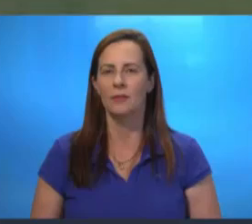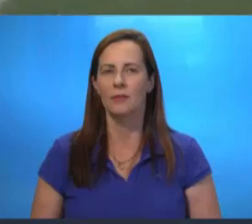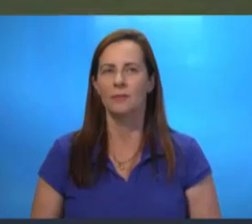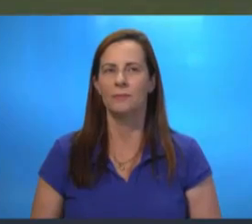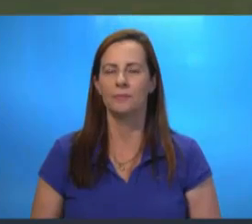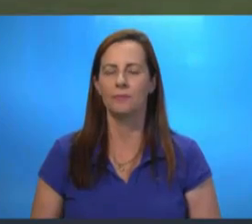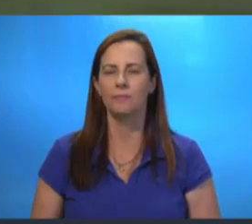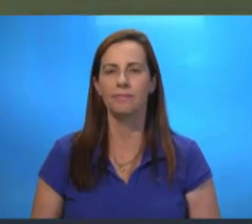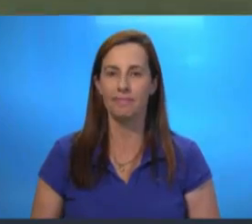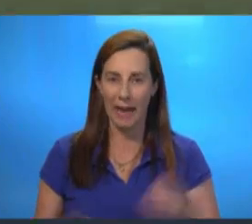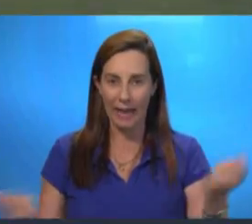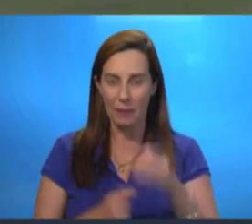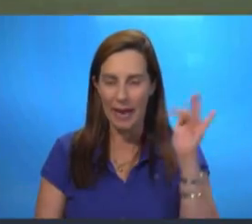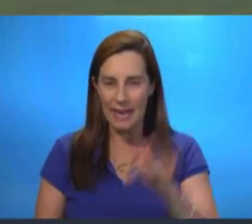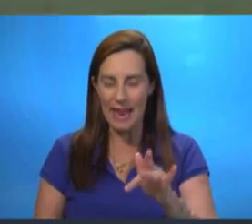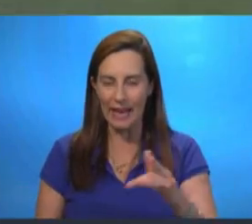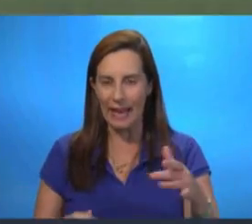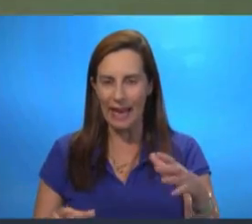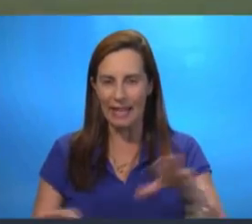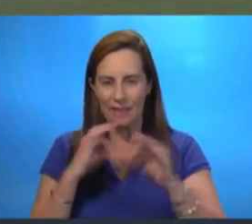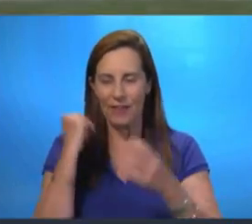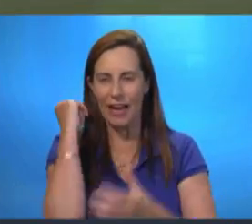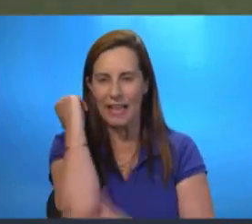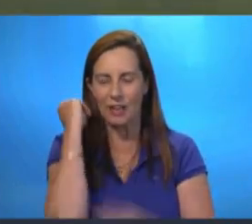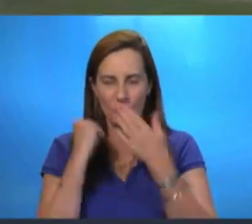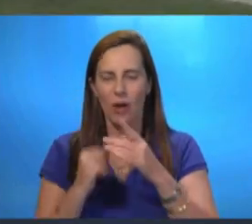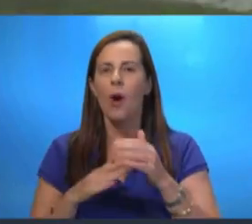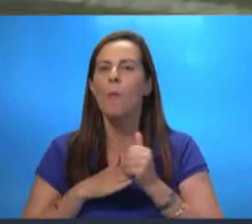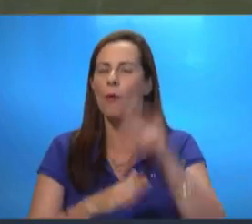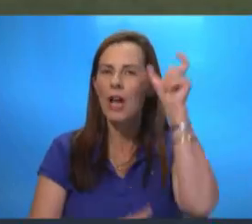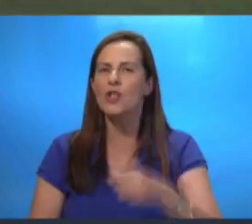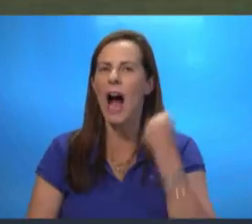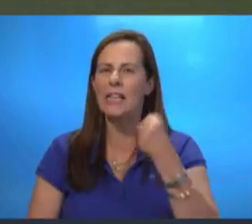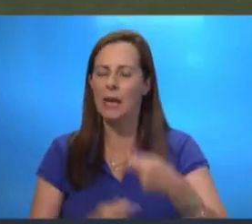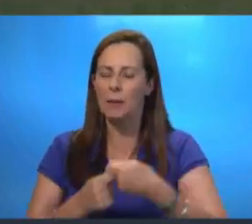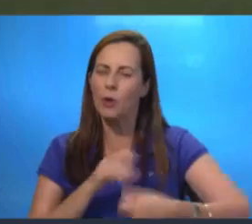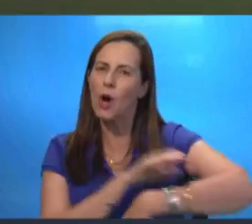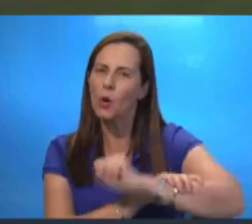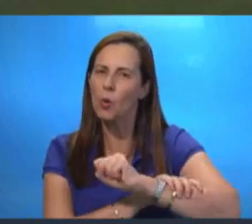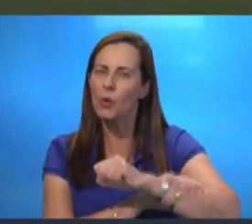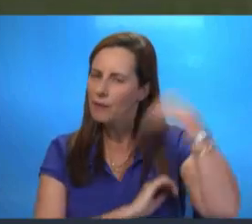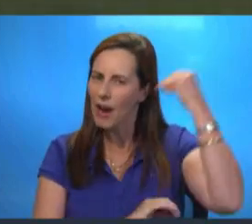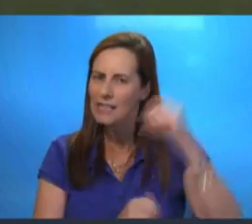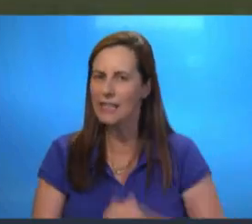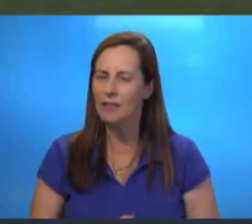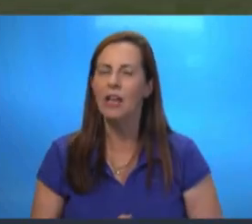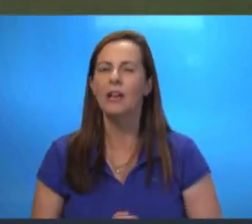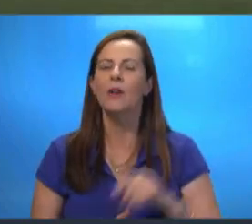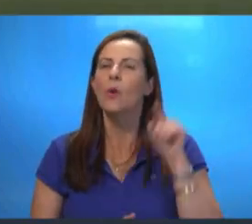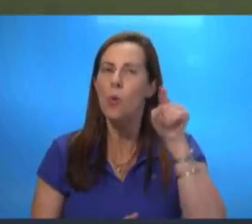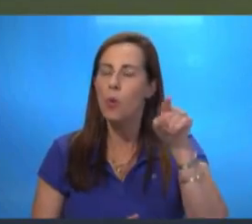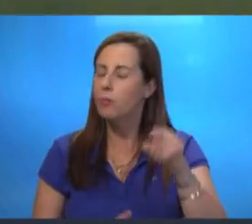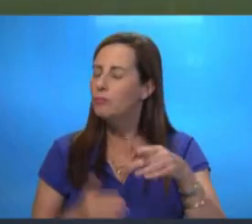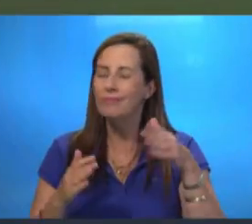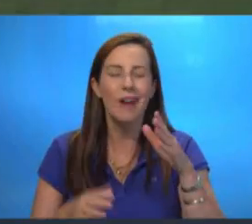את הקמפיין נגד הגעת נבחרת ארגנטינה לירושלים הוביל האיש החזק בהתאחדות הכדורגל הפלסטינית. ג'יבריל רג'וב עסוק מכף